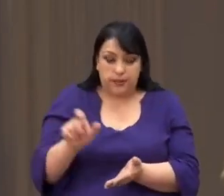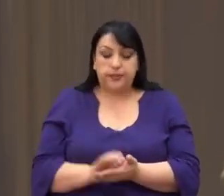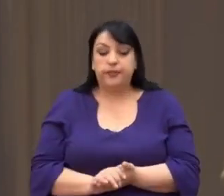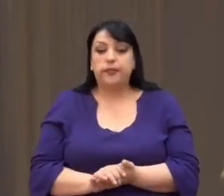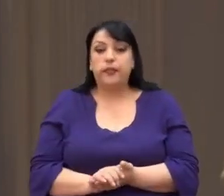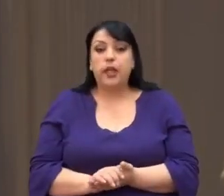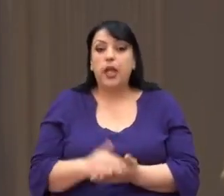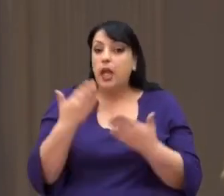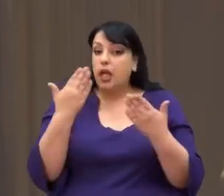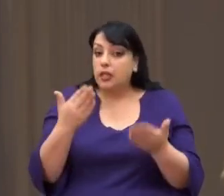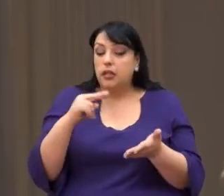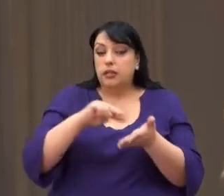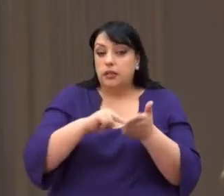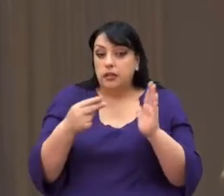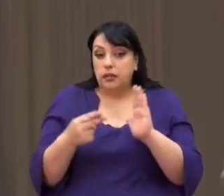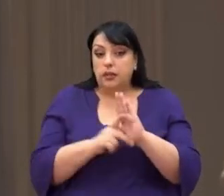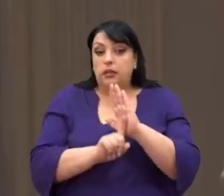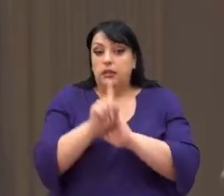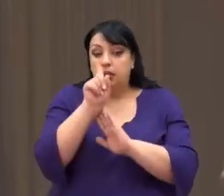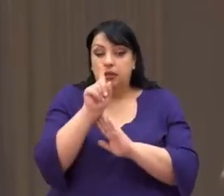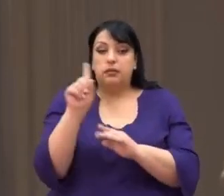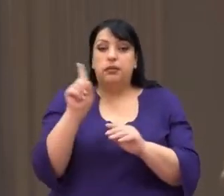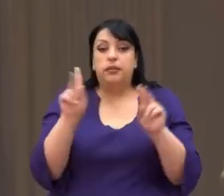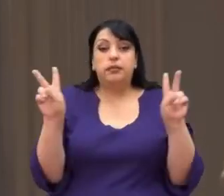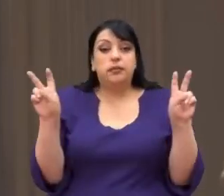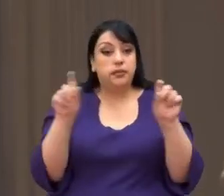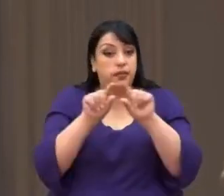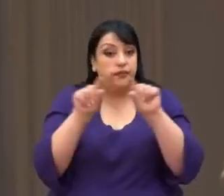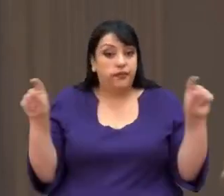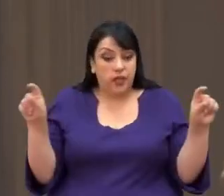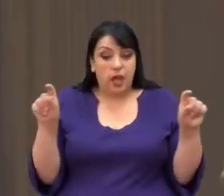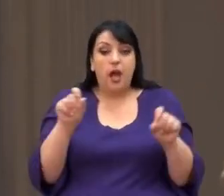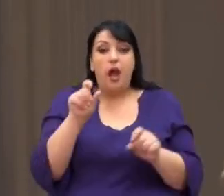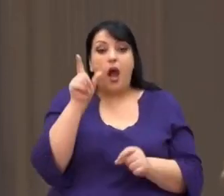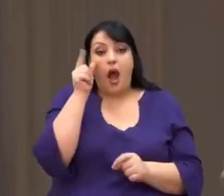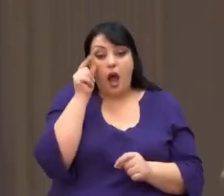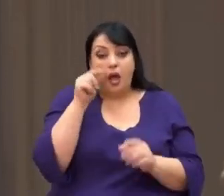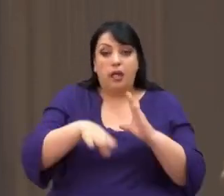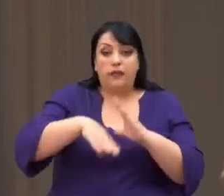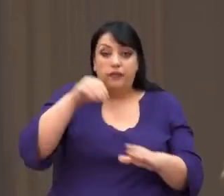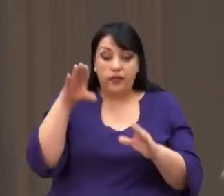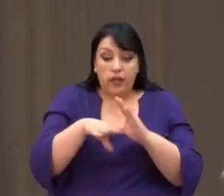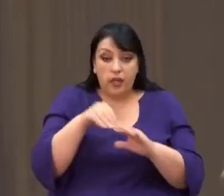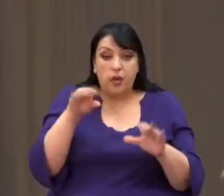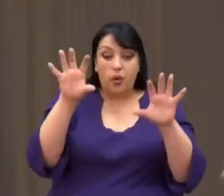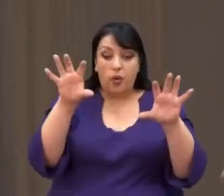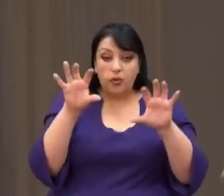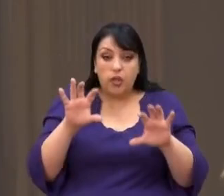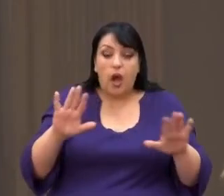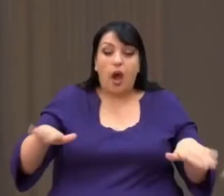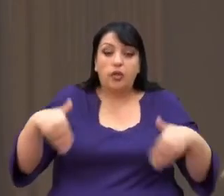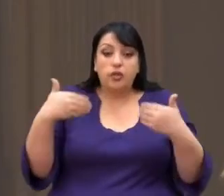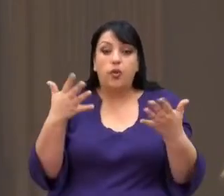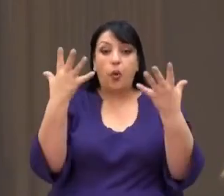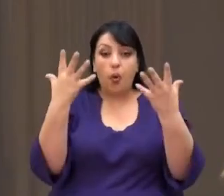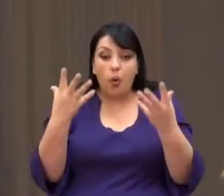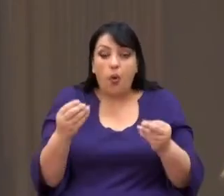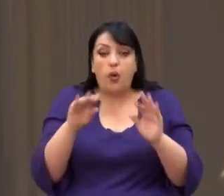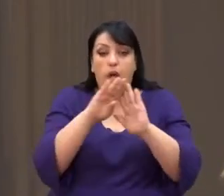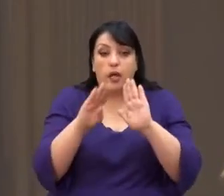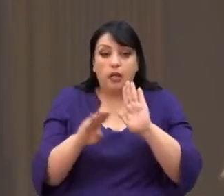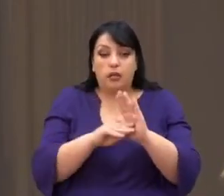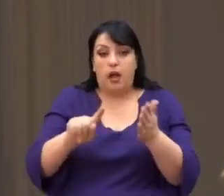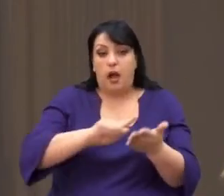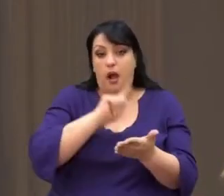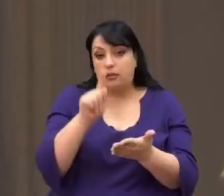հայտարարության նախագիծը, որը կրում է վերնագիր հայաքվե քաղաքացիական օրենսդրական նախաձեռնության առաջադրած օրակարգային հարցի